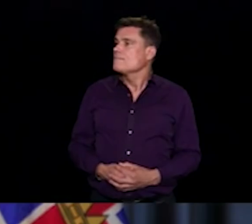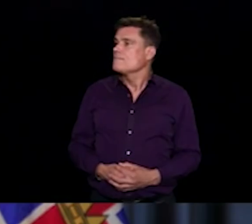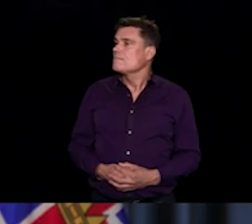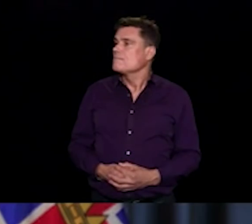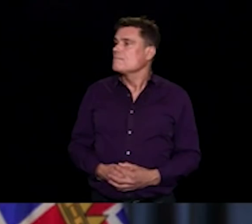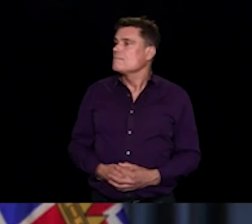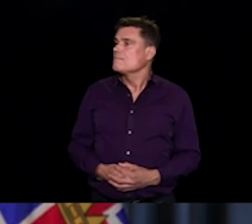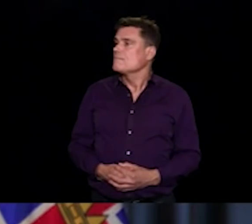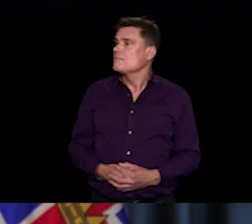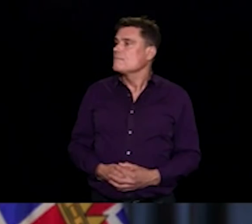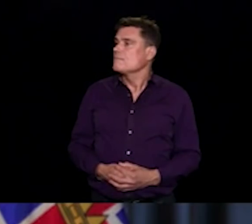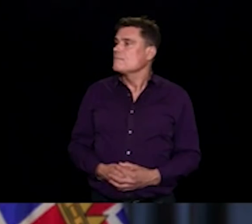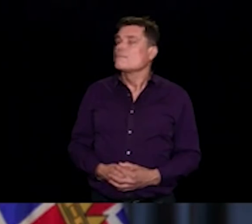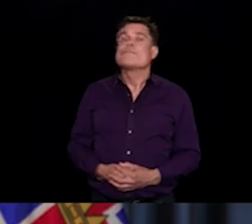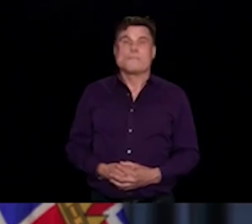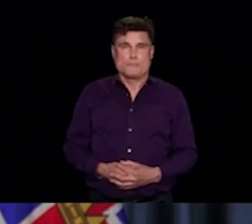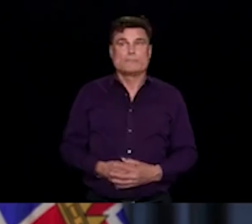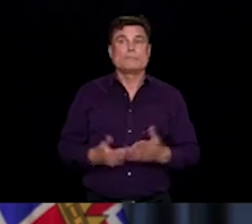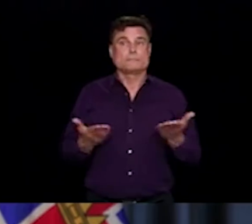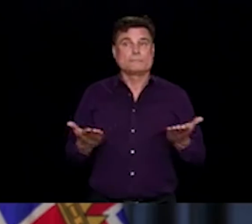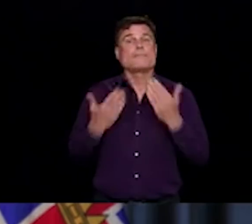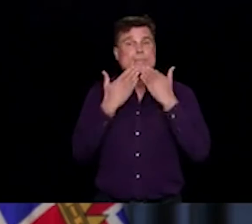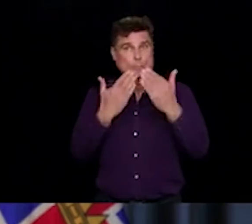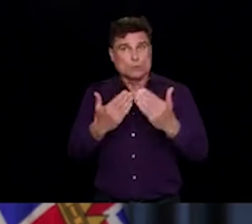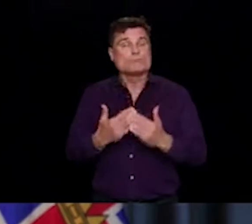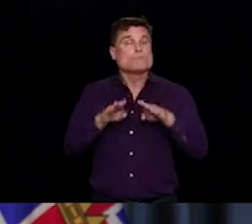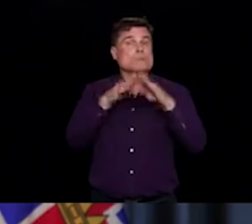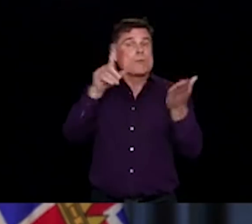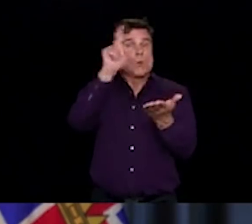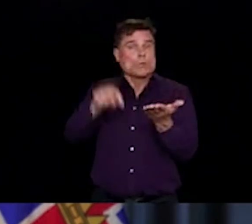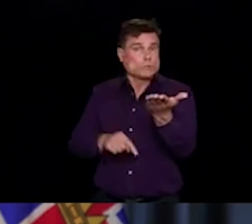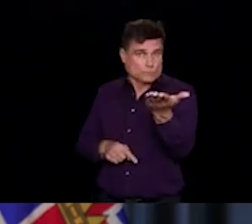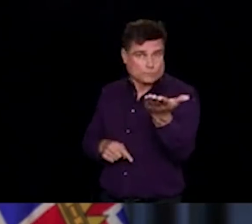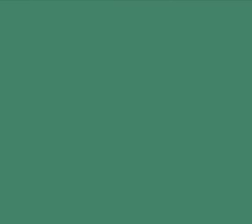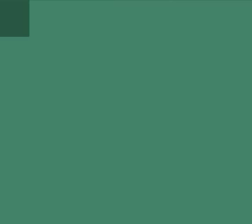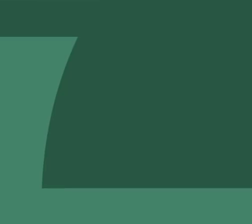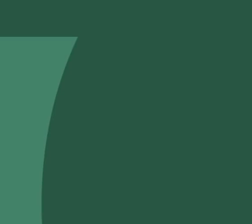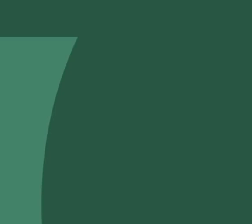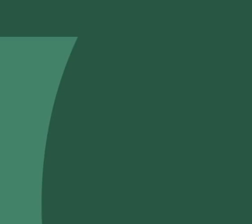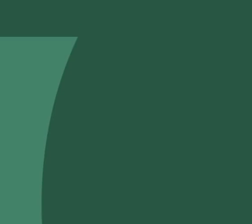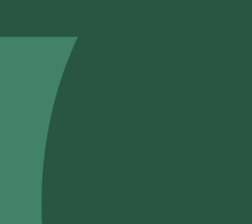2978 cas en Colombie-Britannique. Thank you very much. Merci beaucoup. We're happy to take your questions.